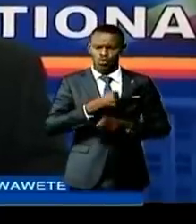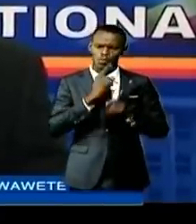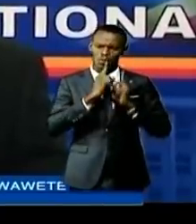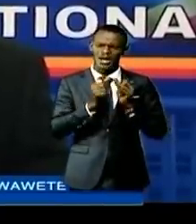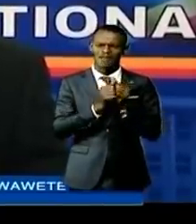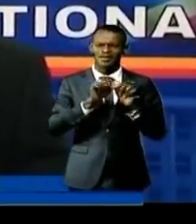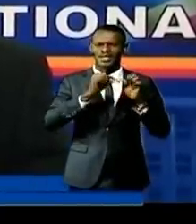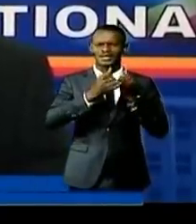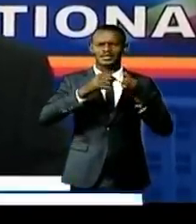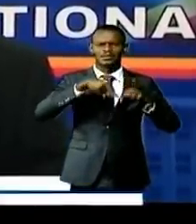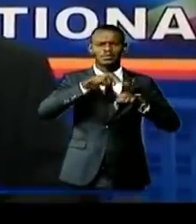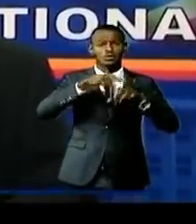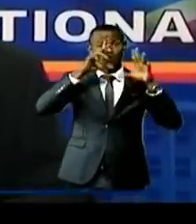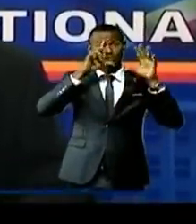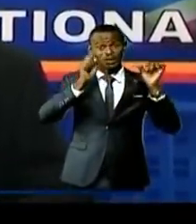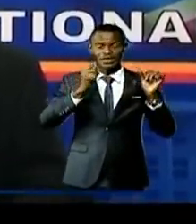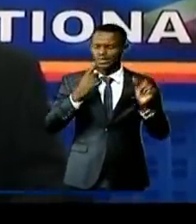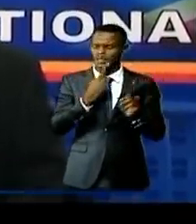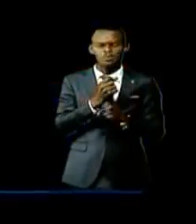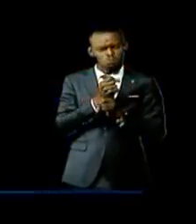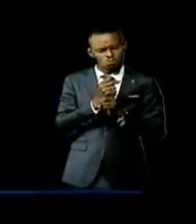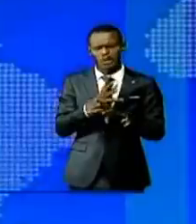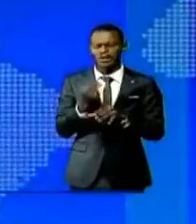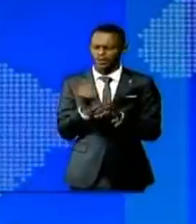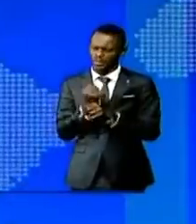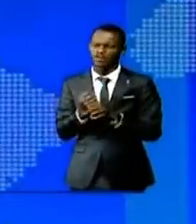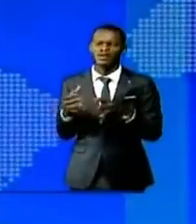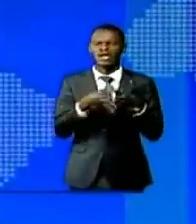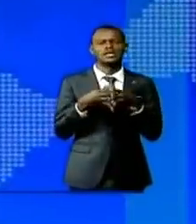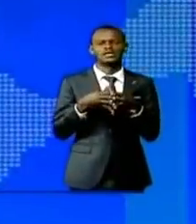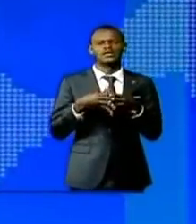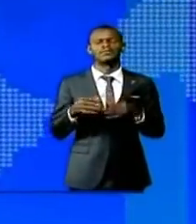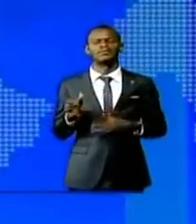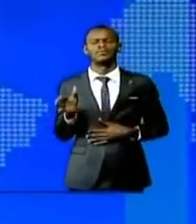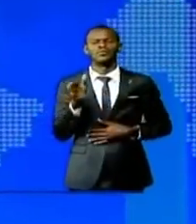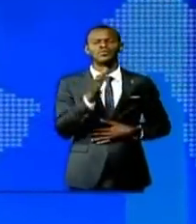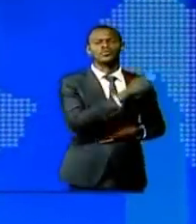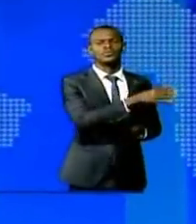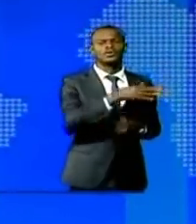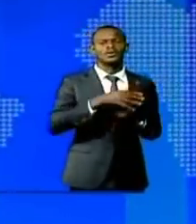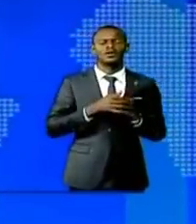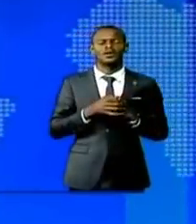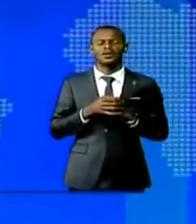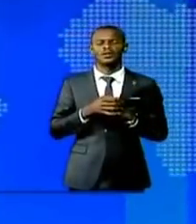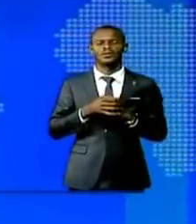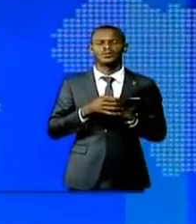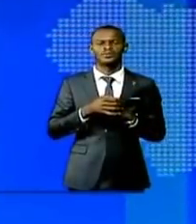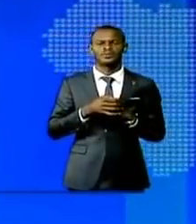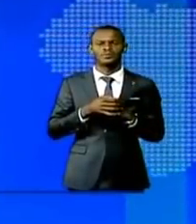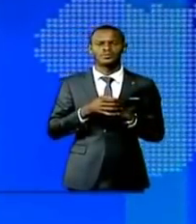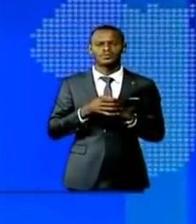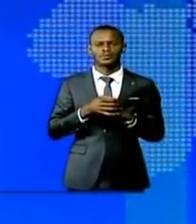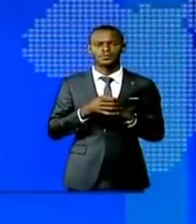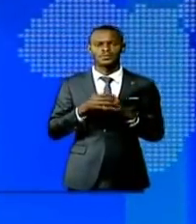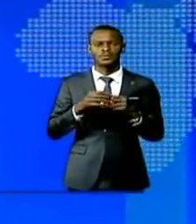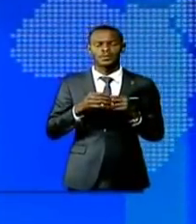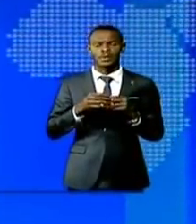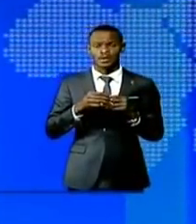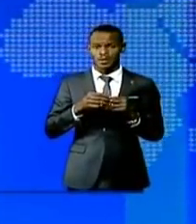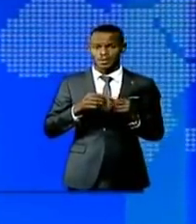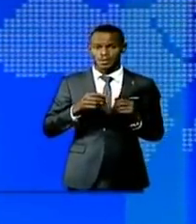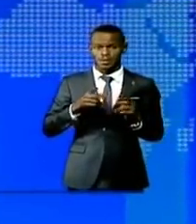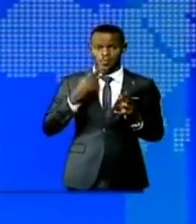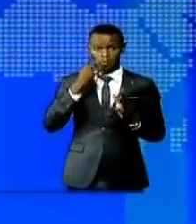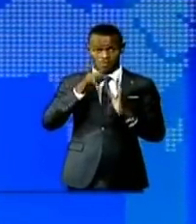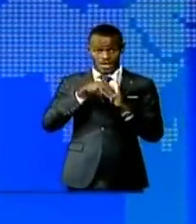prochaine session de l'Assemblée nationale. À la Chambre haute du Parlement, le président Modeste Batilikwebo